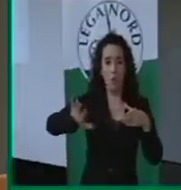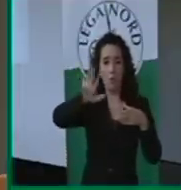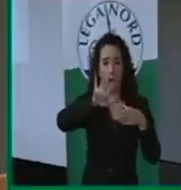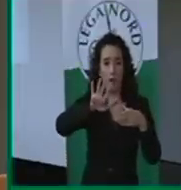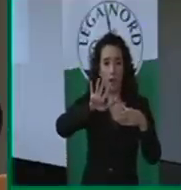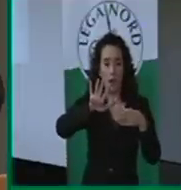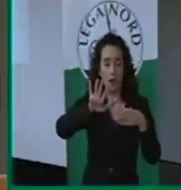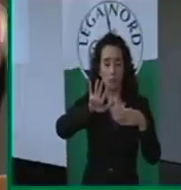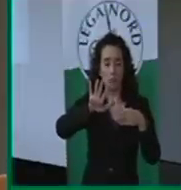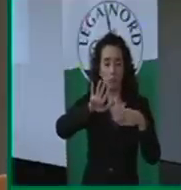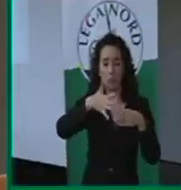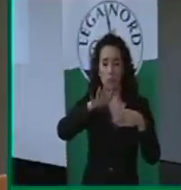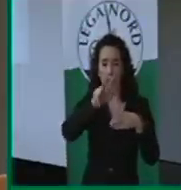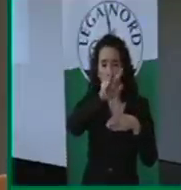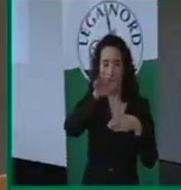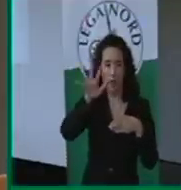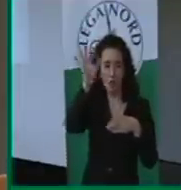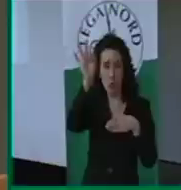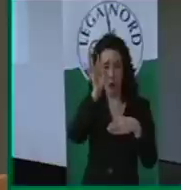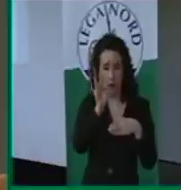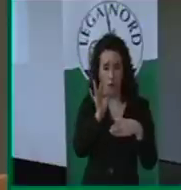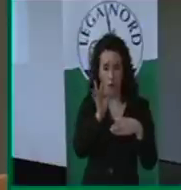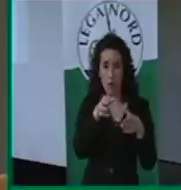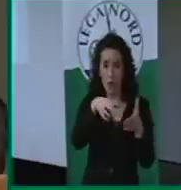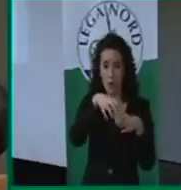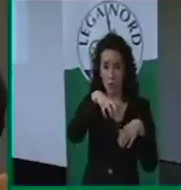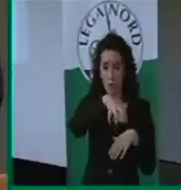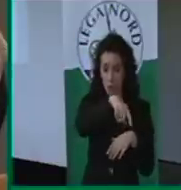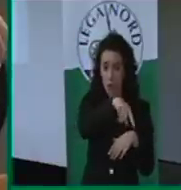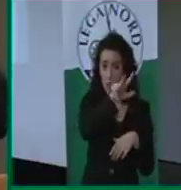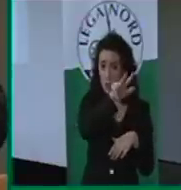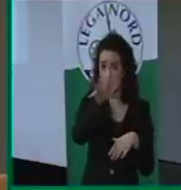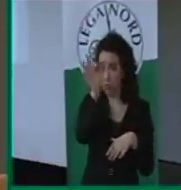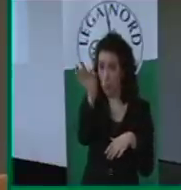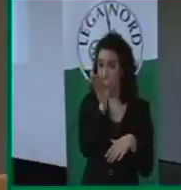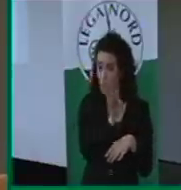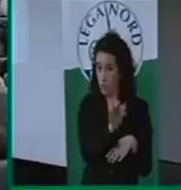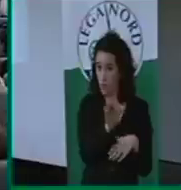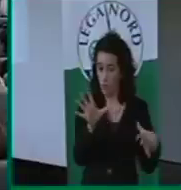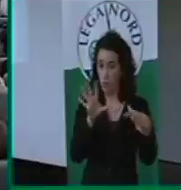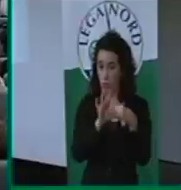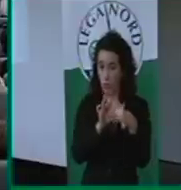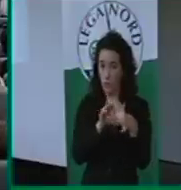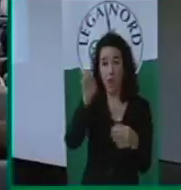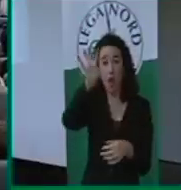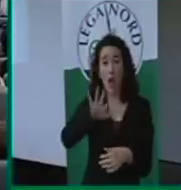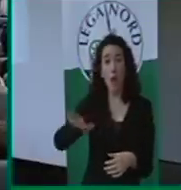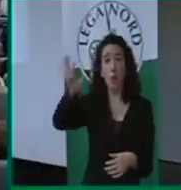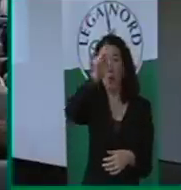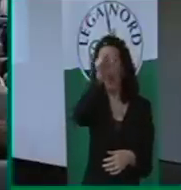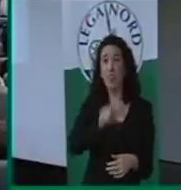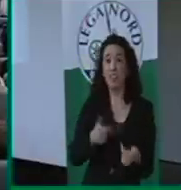35% di di tutto l'introito l'Italia versa nelle casse europee